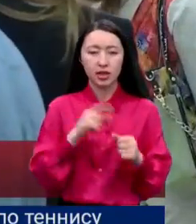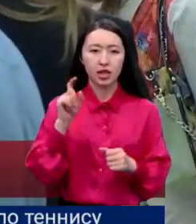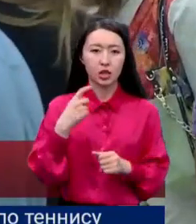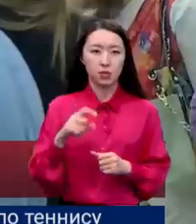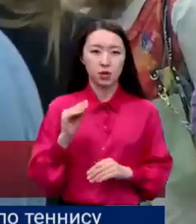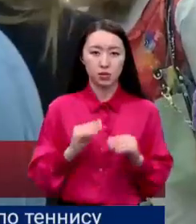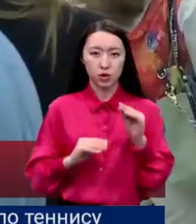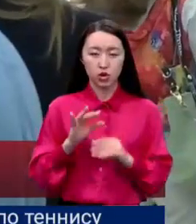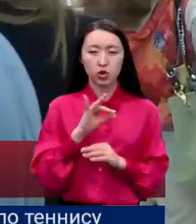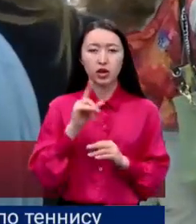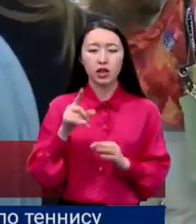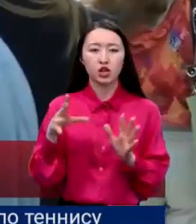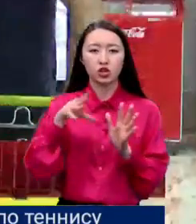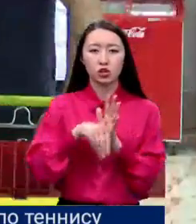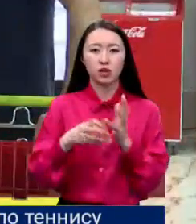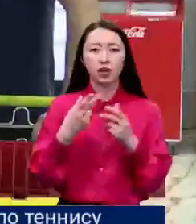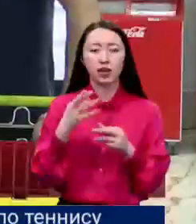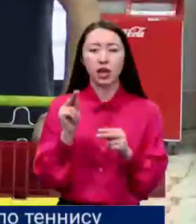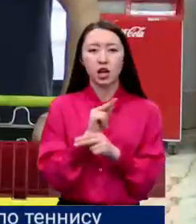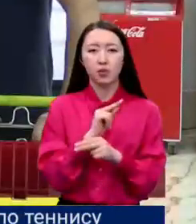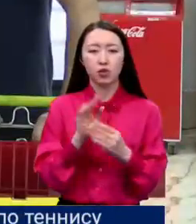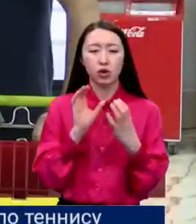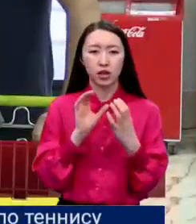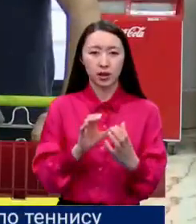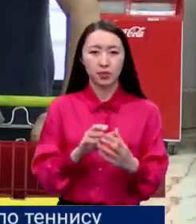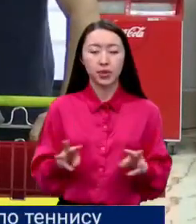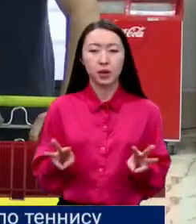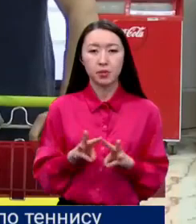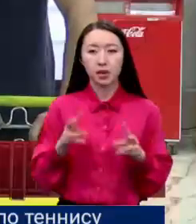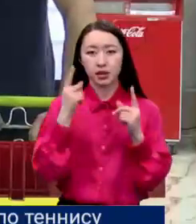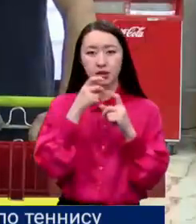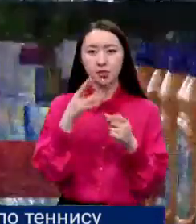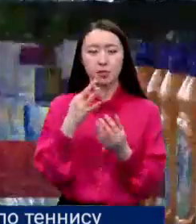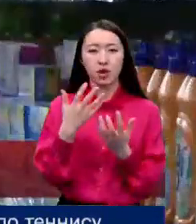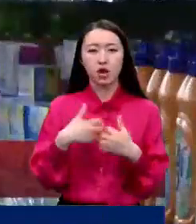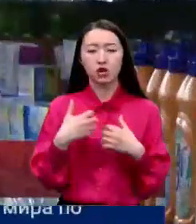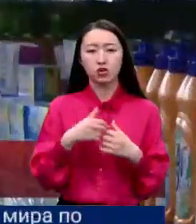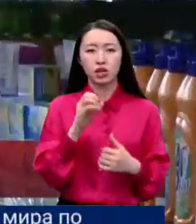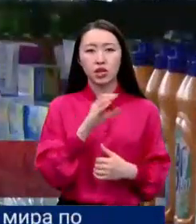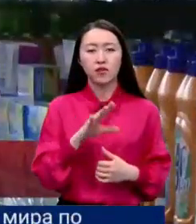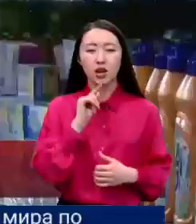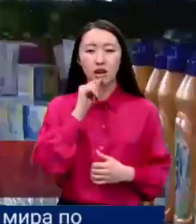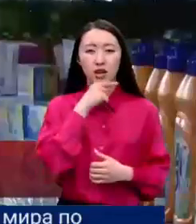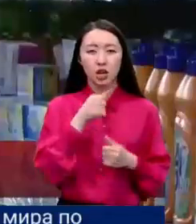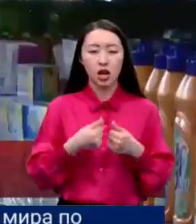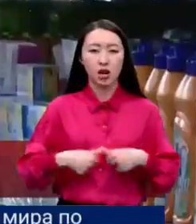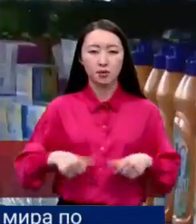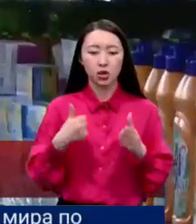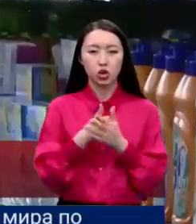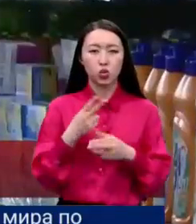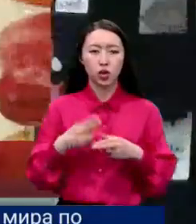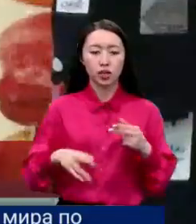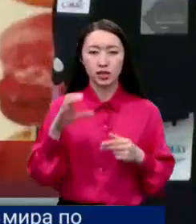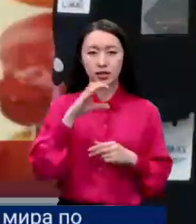продукция, а также комплектующие для ремонта транспорта. Министр отметил, что по расчетам Евразийской экономической комиссии до конца